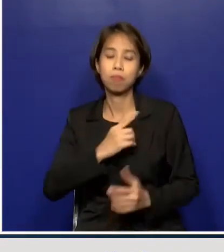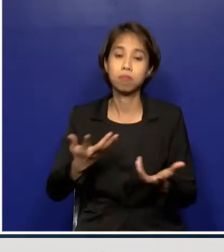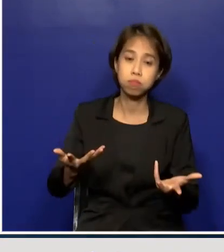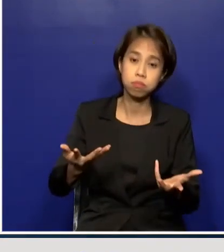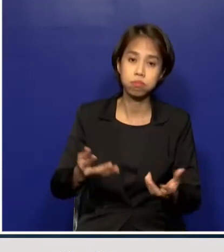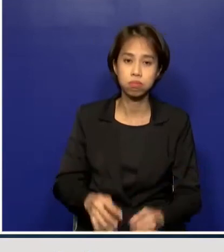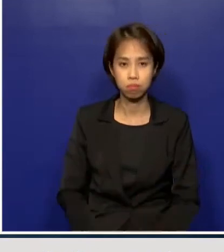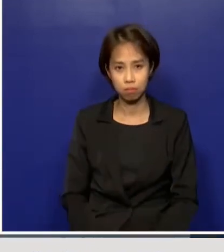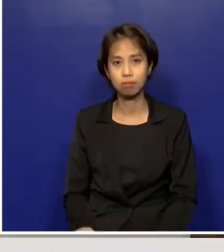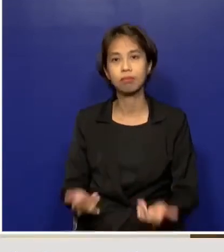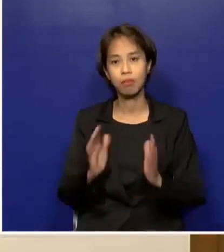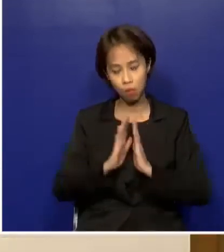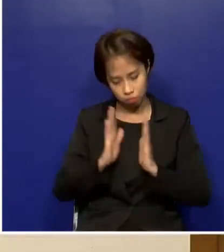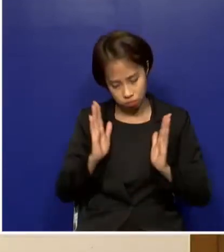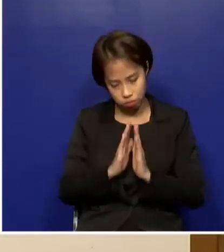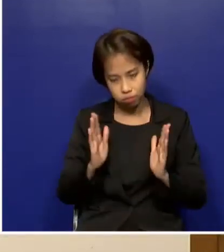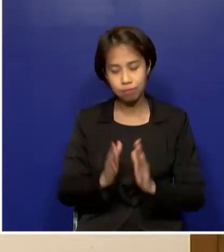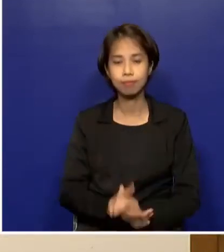ผมอยกัเรียพี่ต้องนี้ครั ขอบคุณครับ